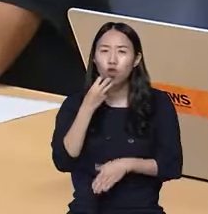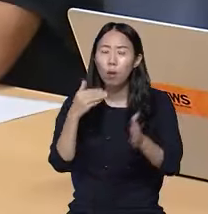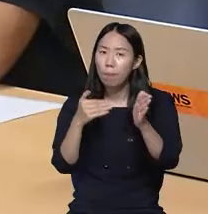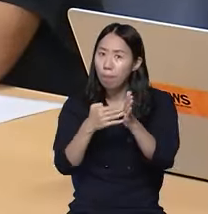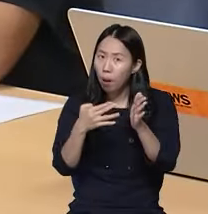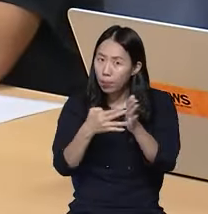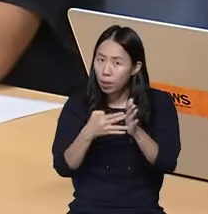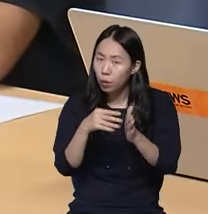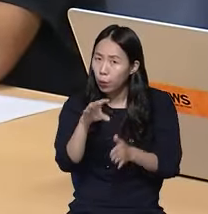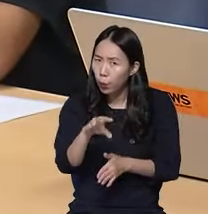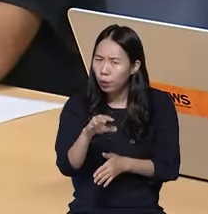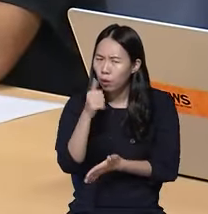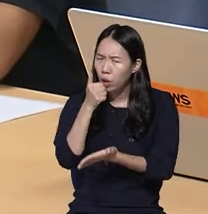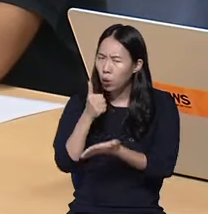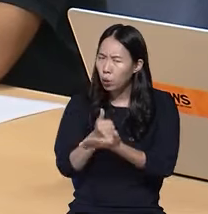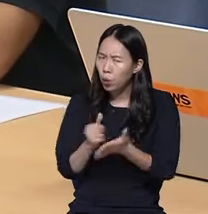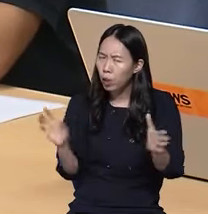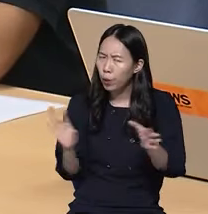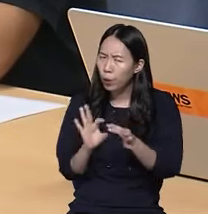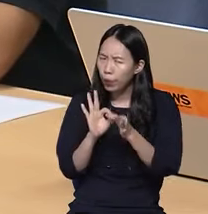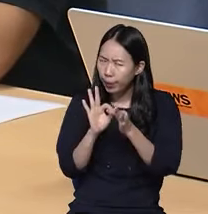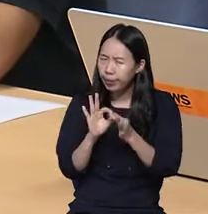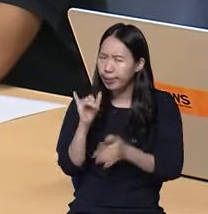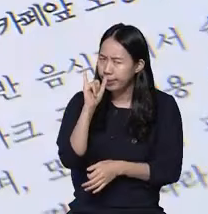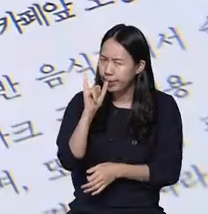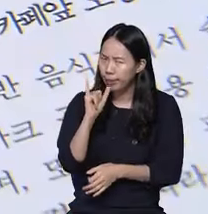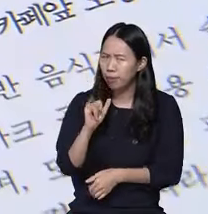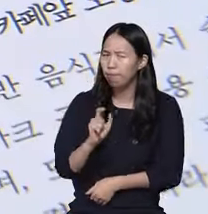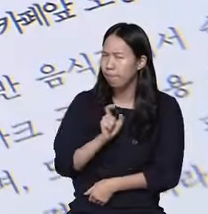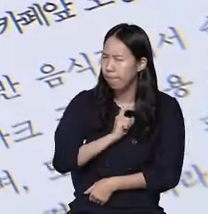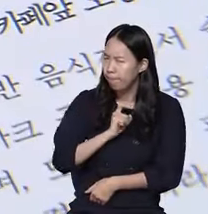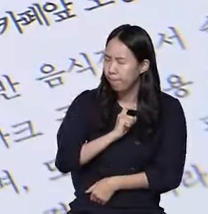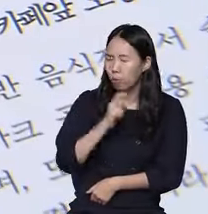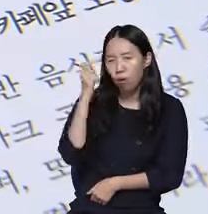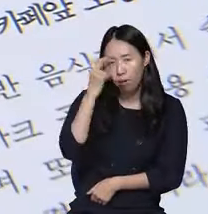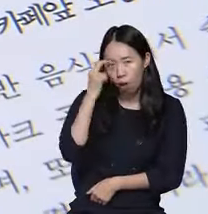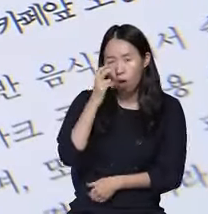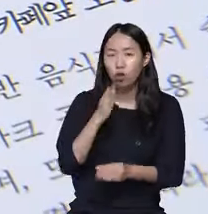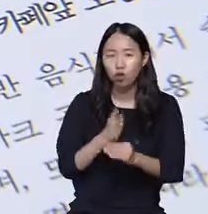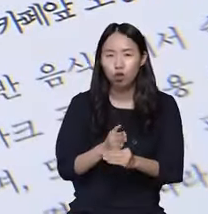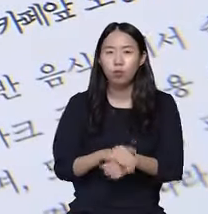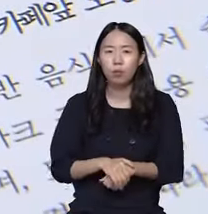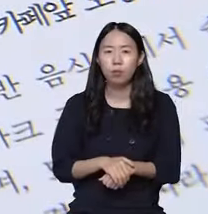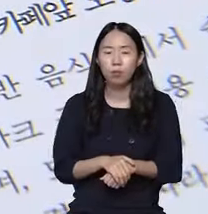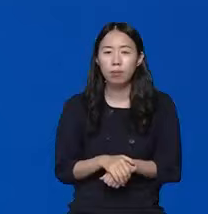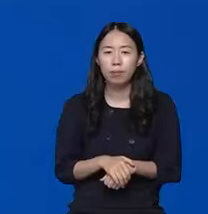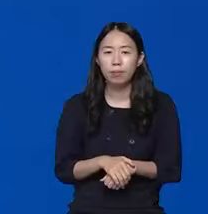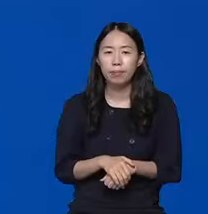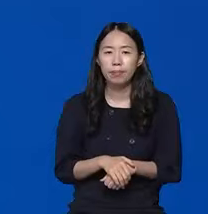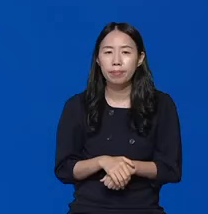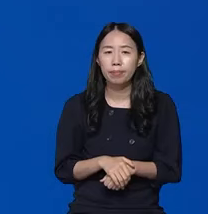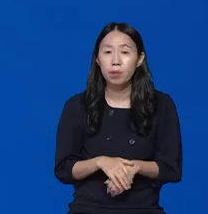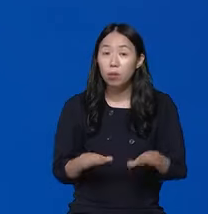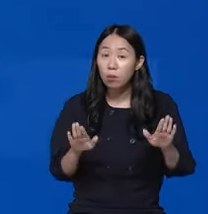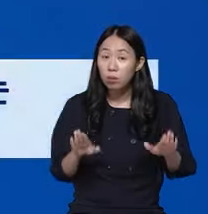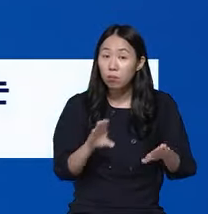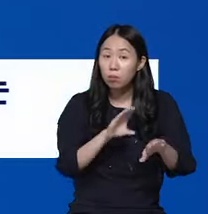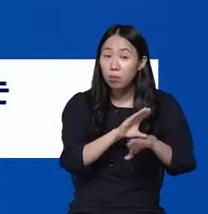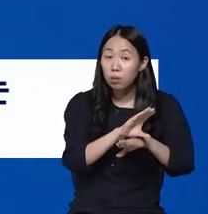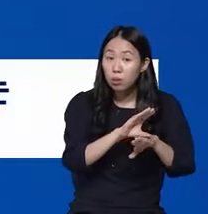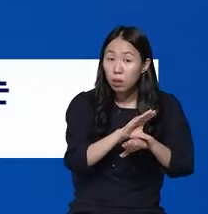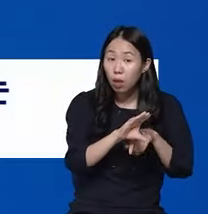역시 범죄와 연관성이 있다고 보고 수사하고 있습니다. 현재 차적이 법인명이